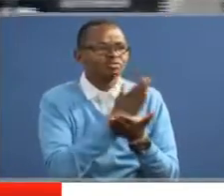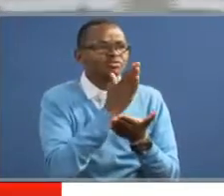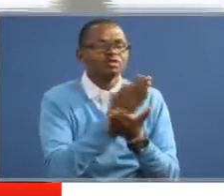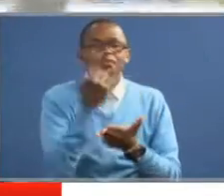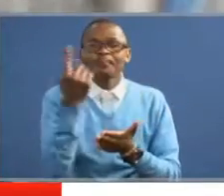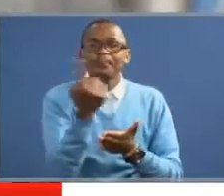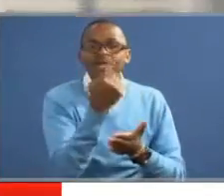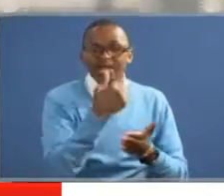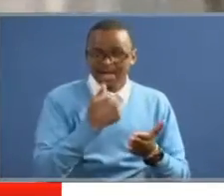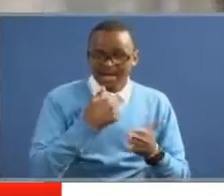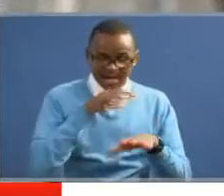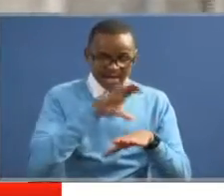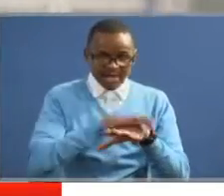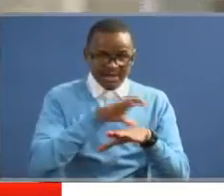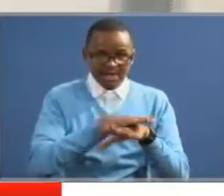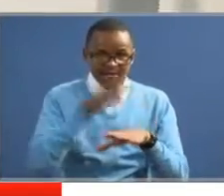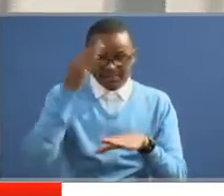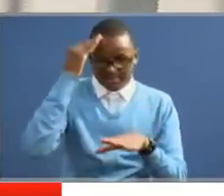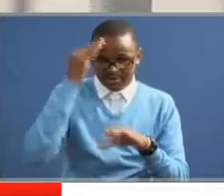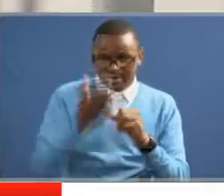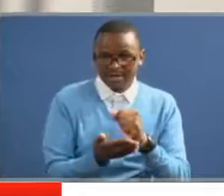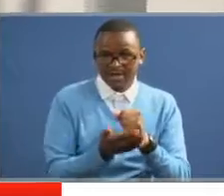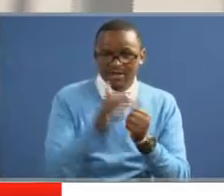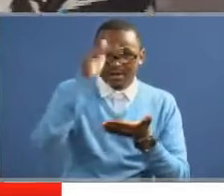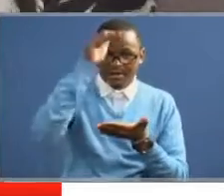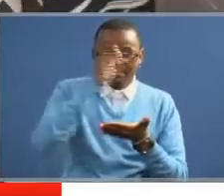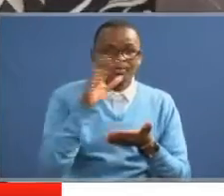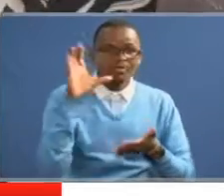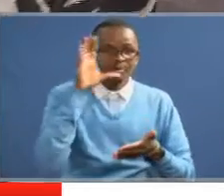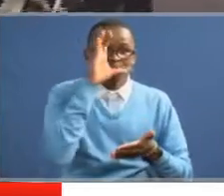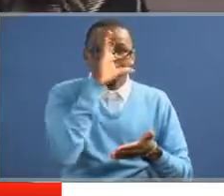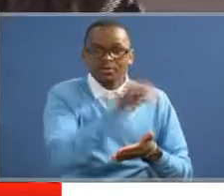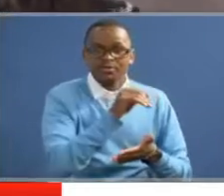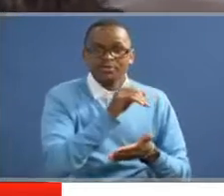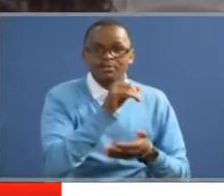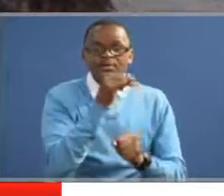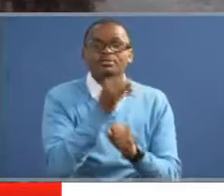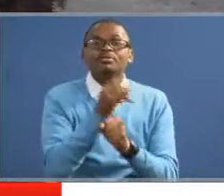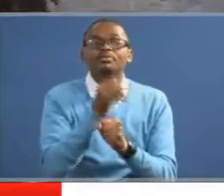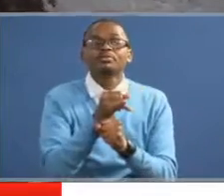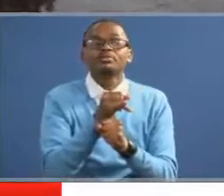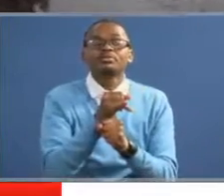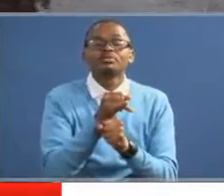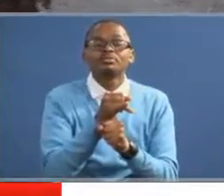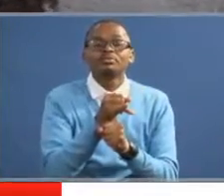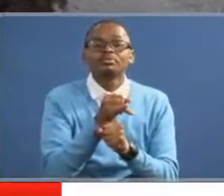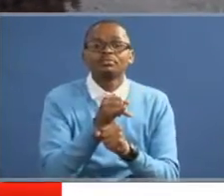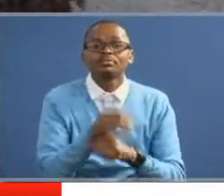kila mtoto anapata elimu kutasaidia kupunguza ukosefu wa ajira.